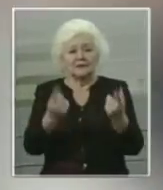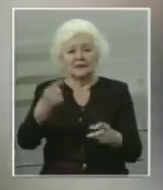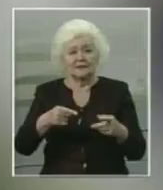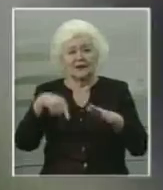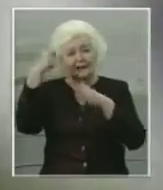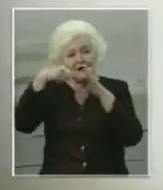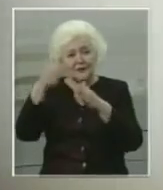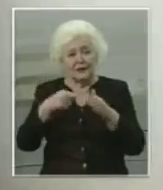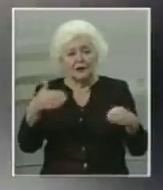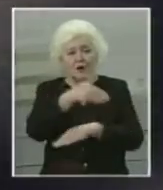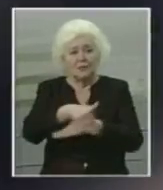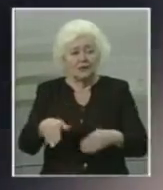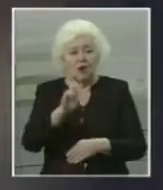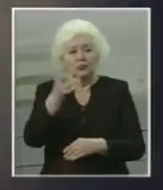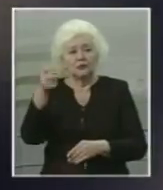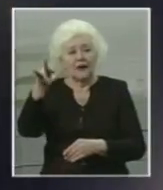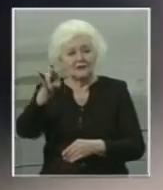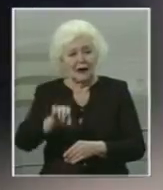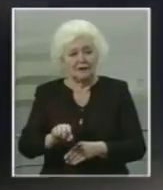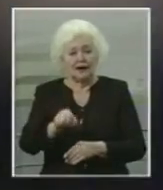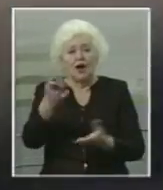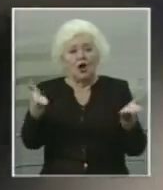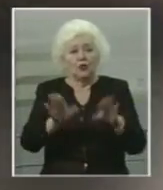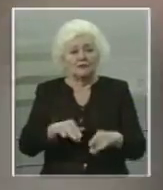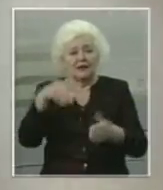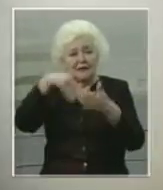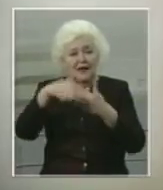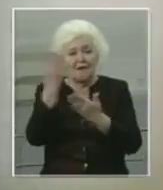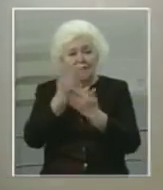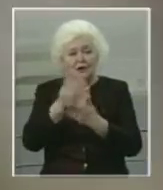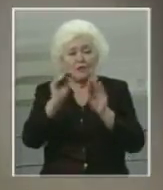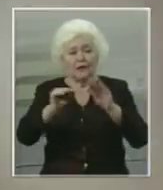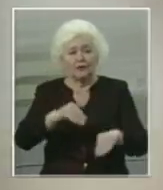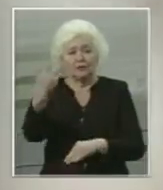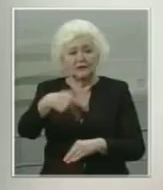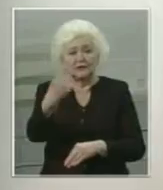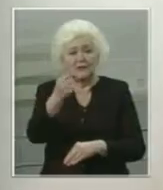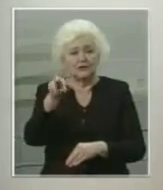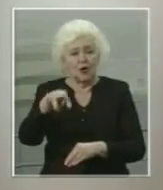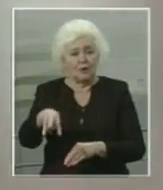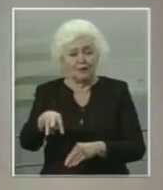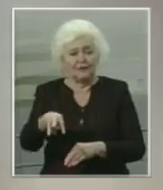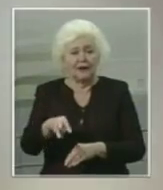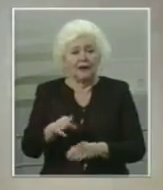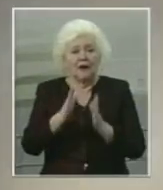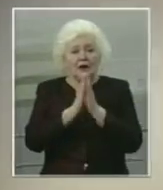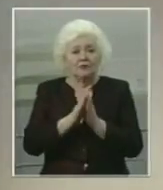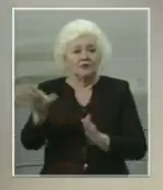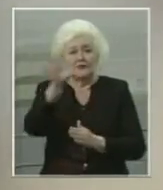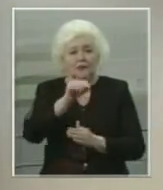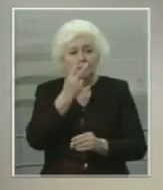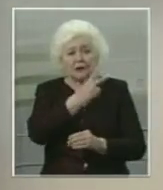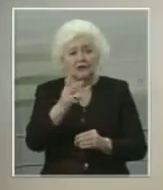з притулку на вулиці Бурназяна. Останнє таке відео було викладено 31 березня. От сніг, пожалуйста, ось сніг